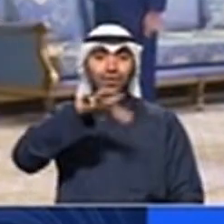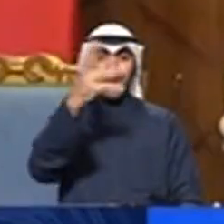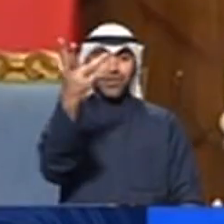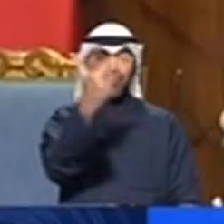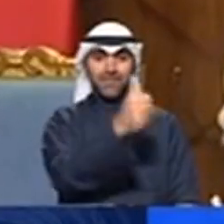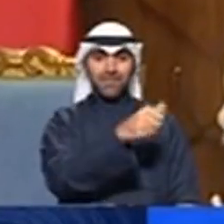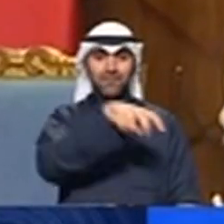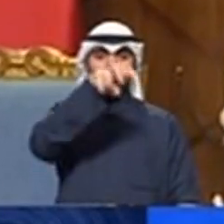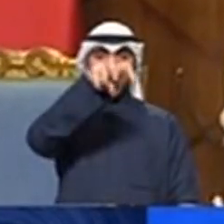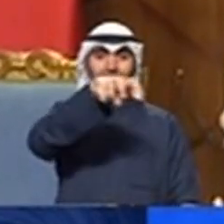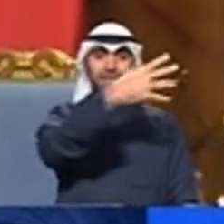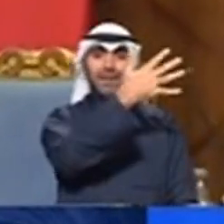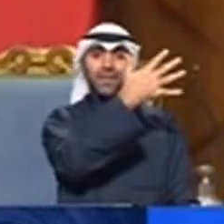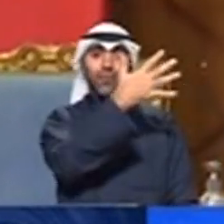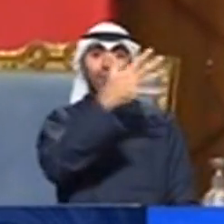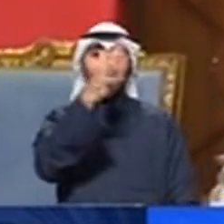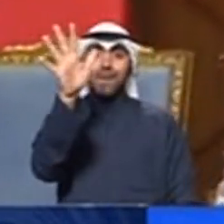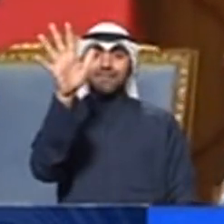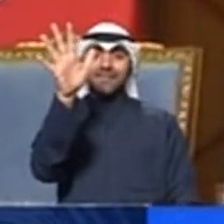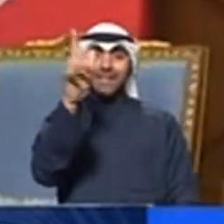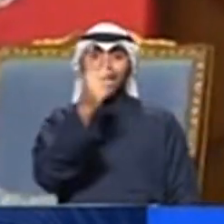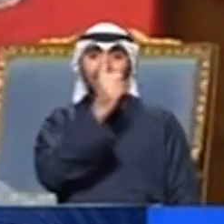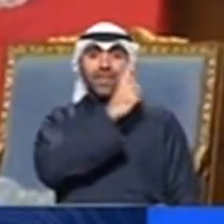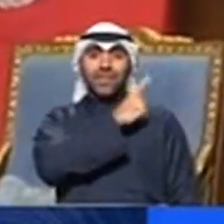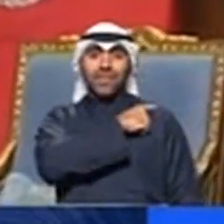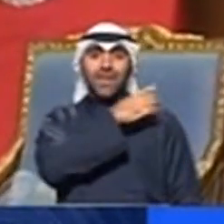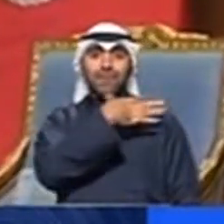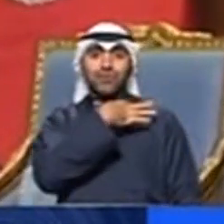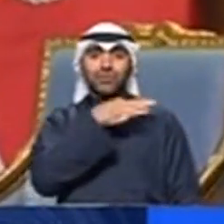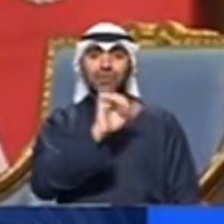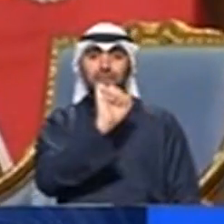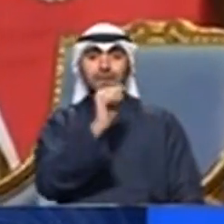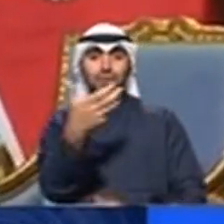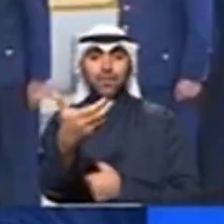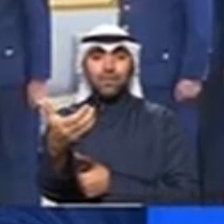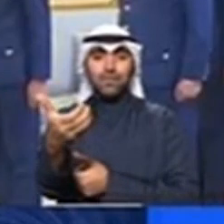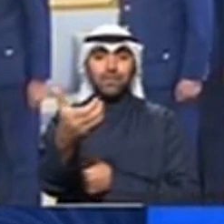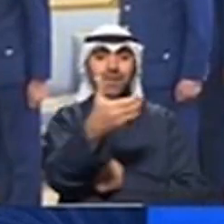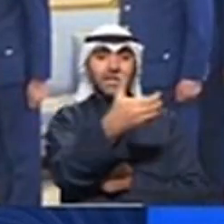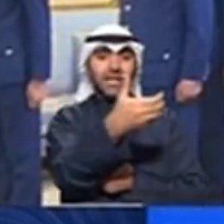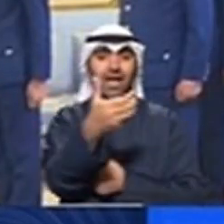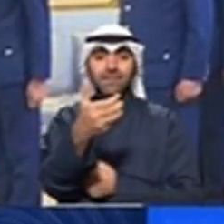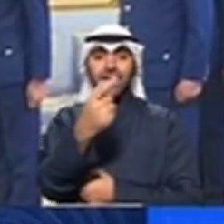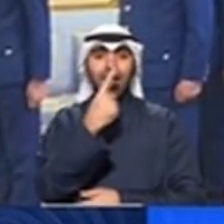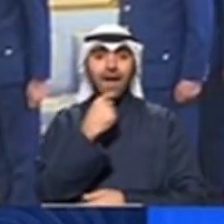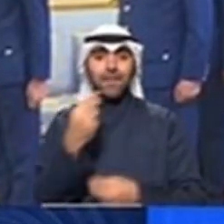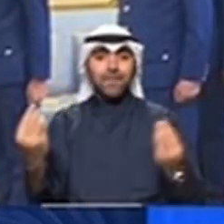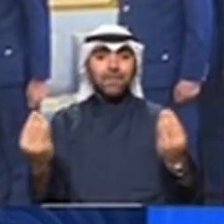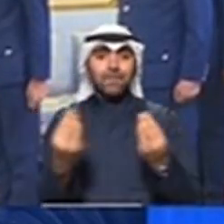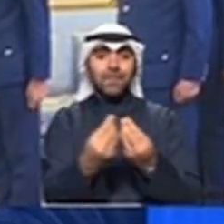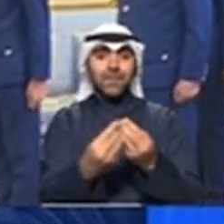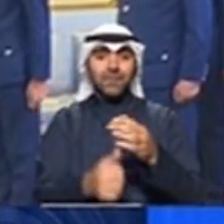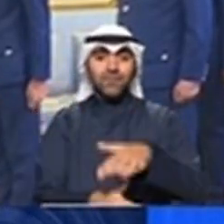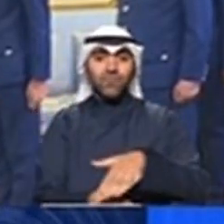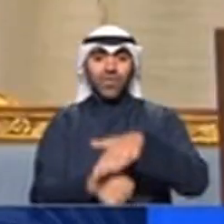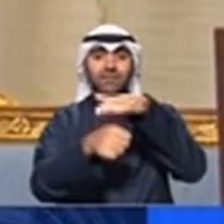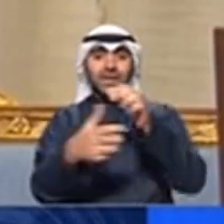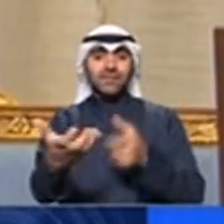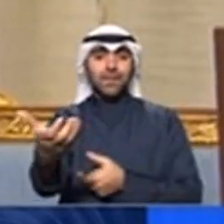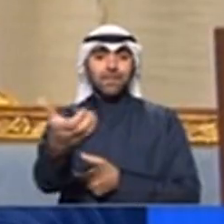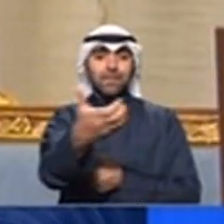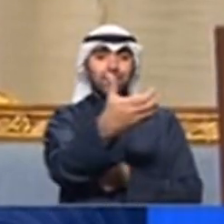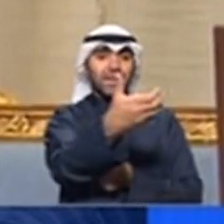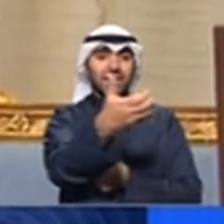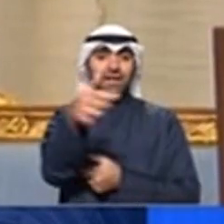ضابطا، وذلك بحضور سعادة رئيس قوة الإطفاء العام الفريق خالد راكان المكراد وعدد من قيادات